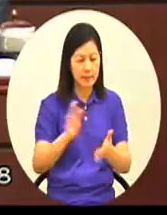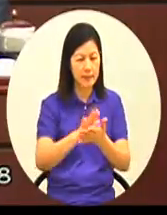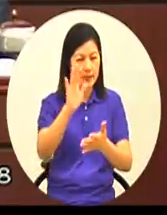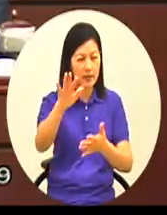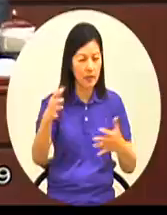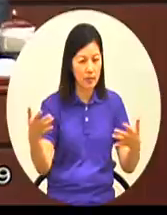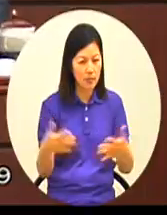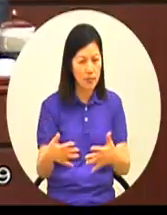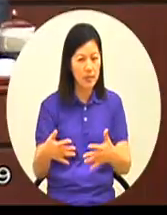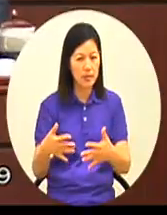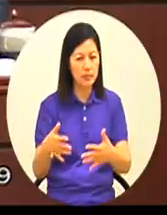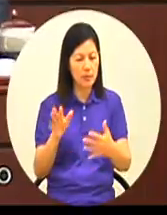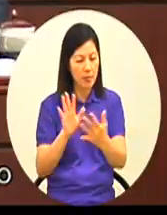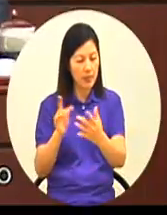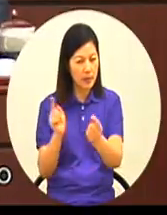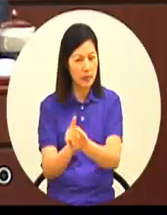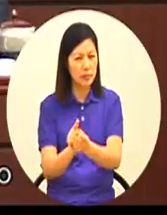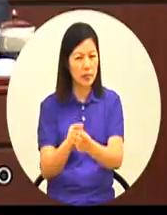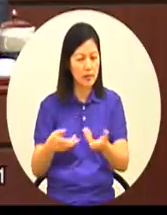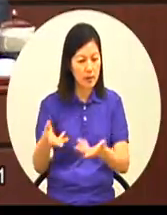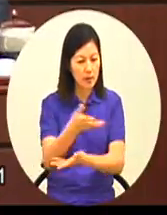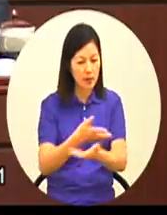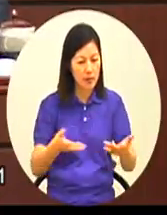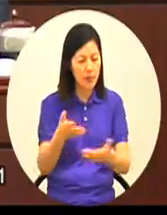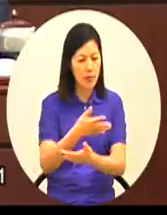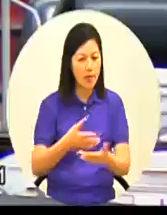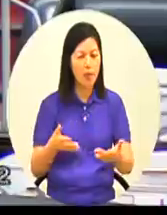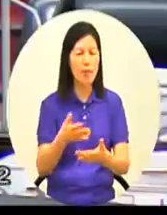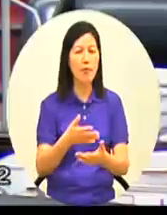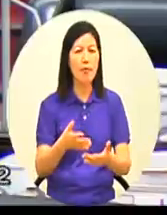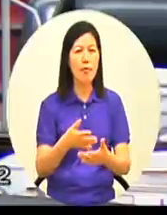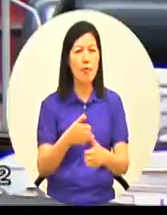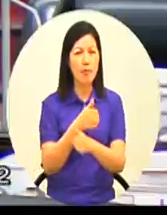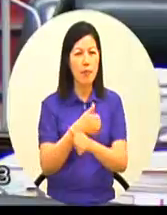问题、共同的面对，其实也交换了许多的经验。